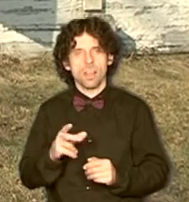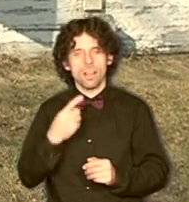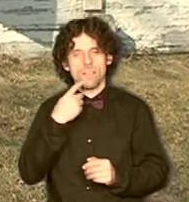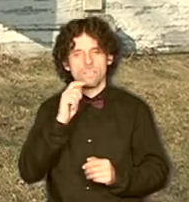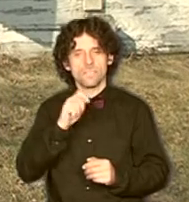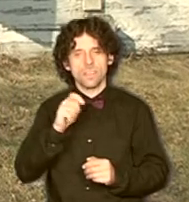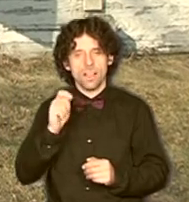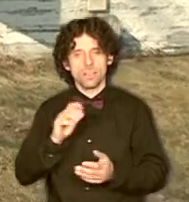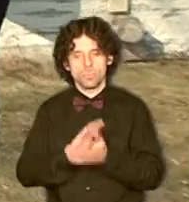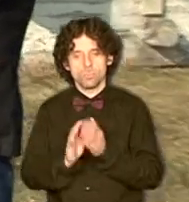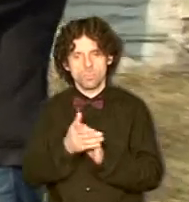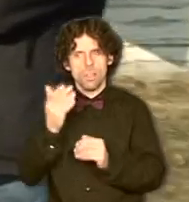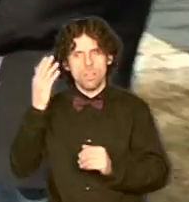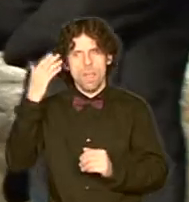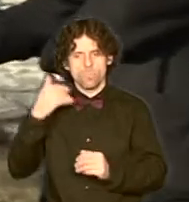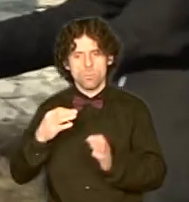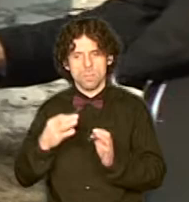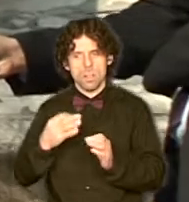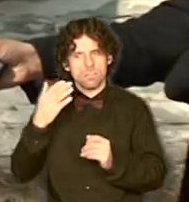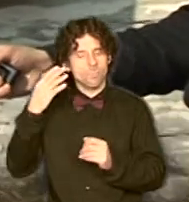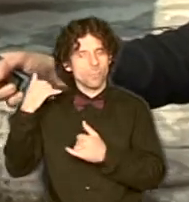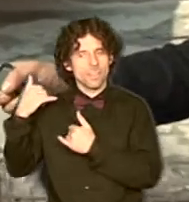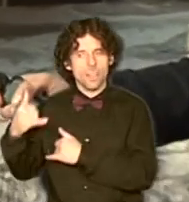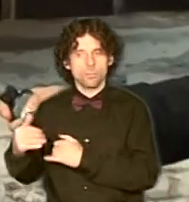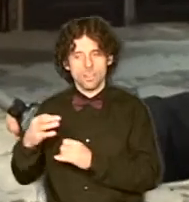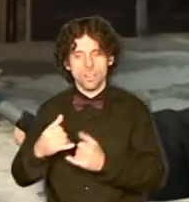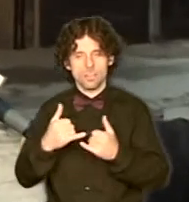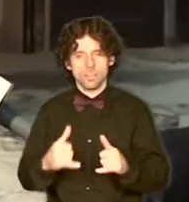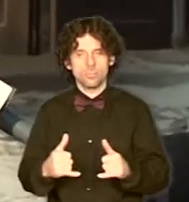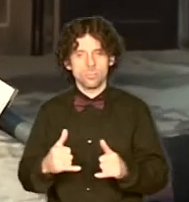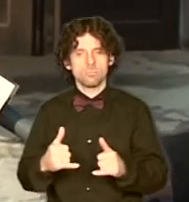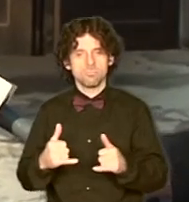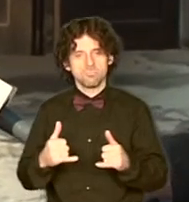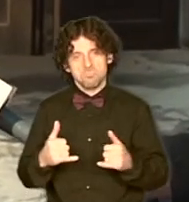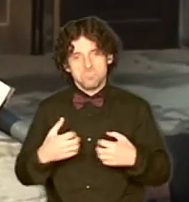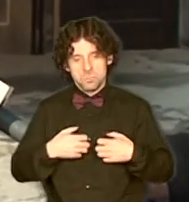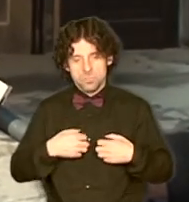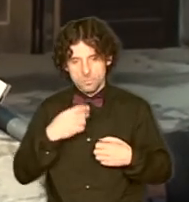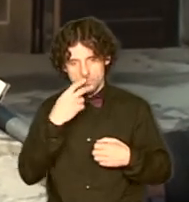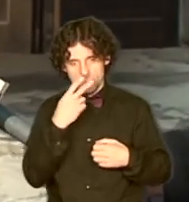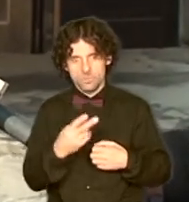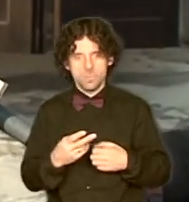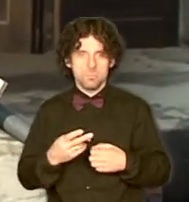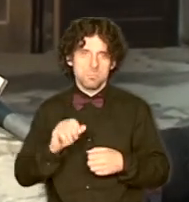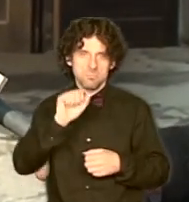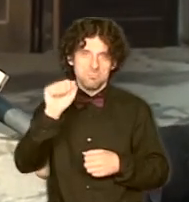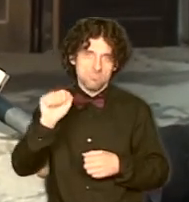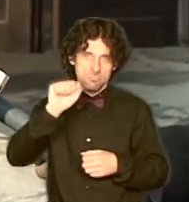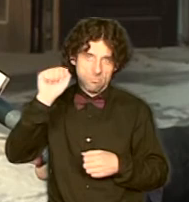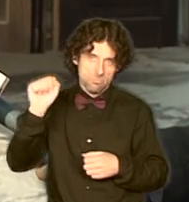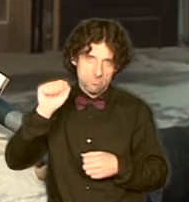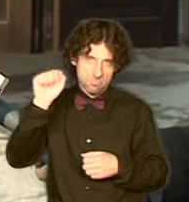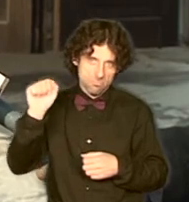wielkanocne sprzątanie kiedyś i dziś bardzo się różniło. Jak wiemy teraz to jest tradycyjne mycie